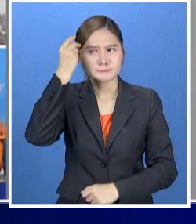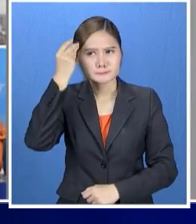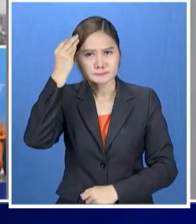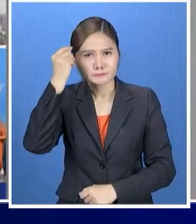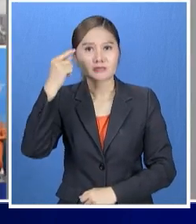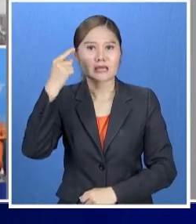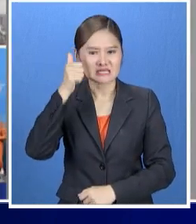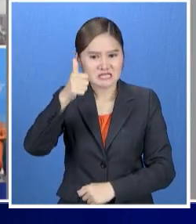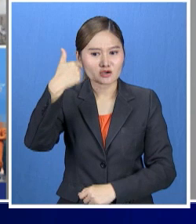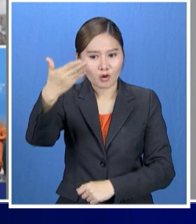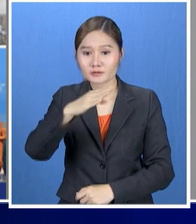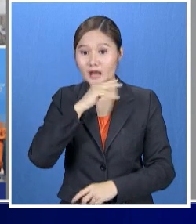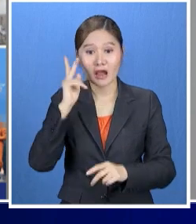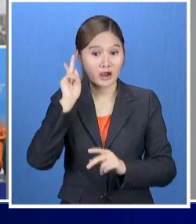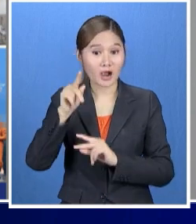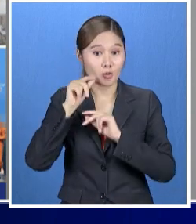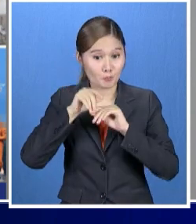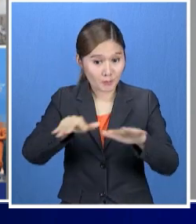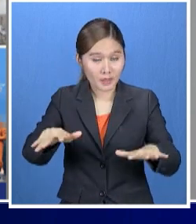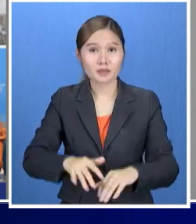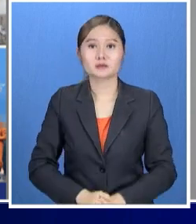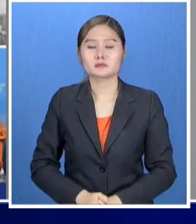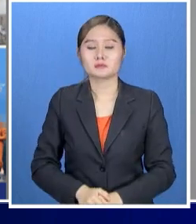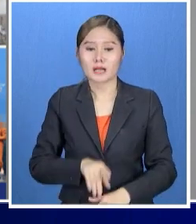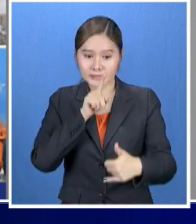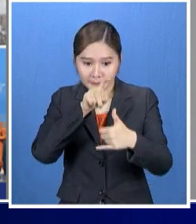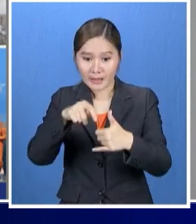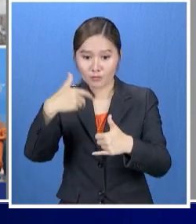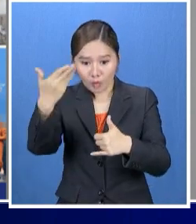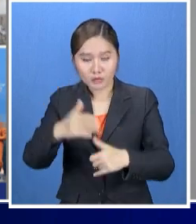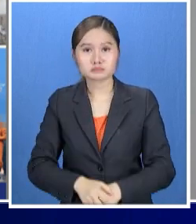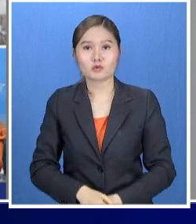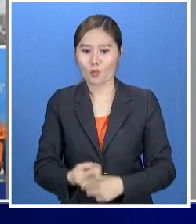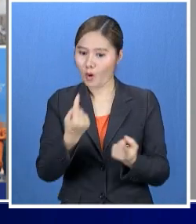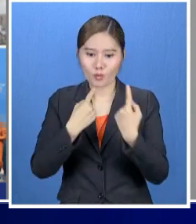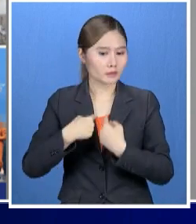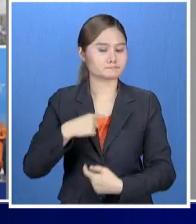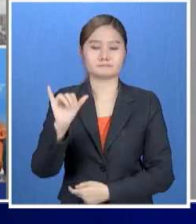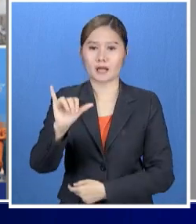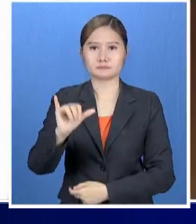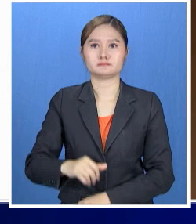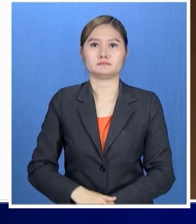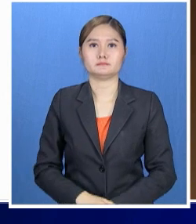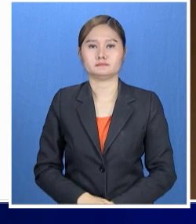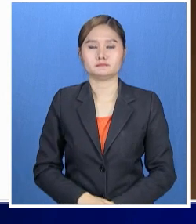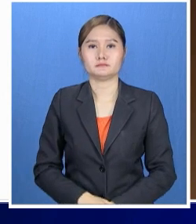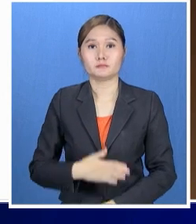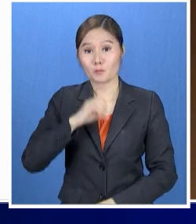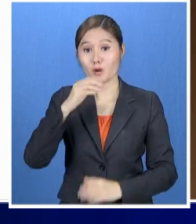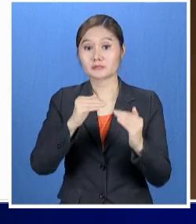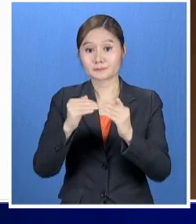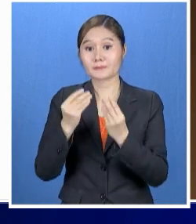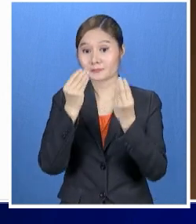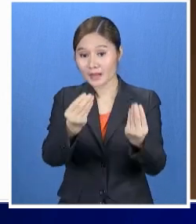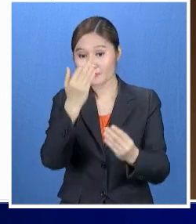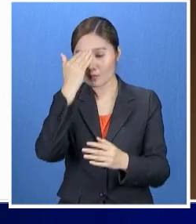องให้ดีก่อนถ้าออกเป็นข่าวออกไปขอให้มีการสืบสวนกันก่อนอย่าเพิ่งกล่าวหาท่านผมถึงบอกไงต้องให้ความเป็นธรรมท่